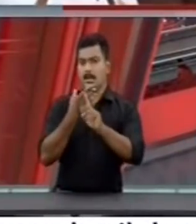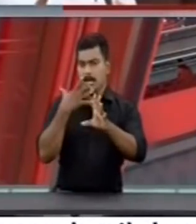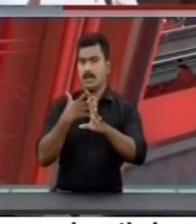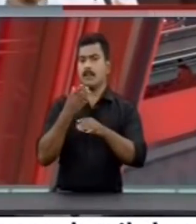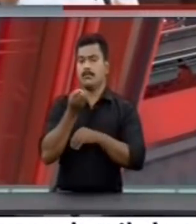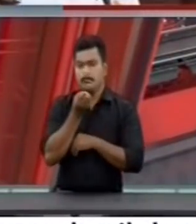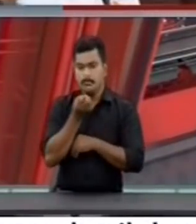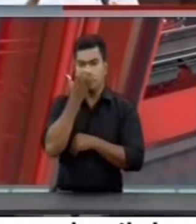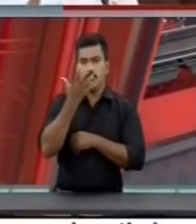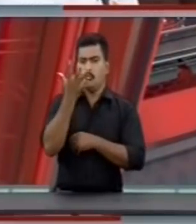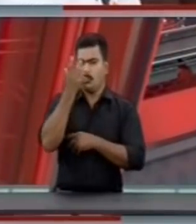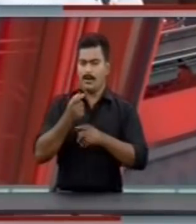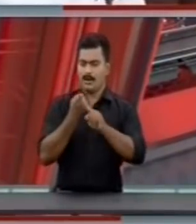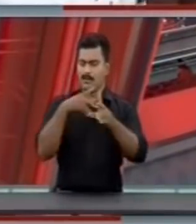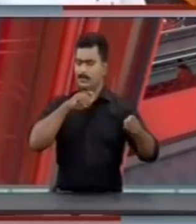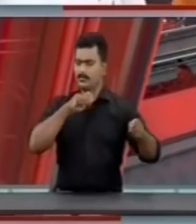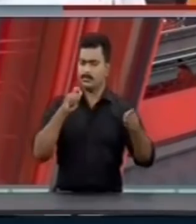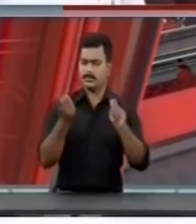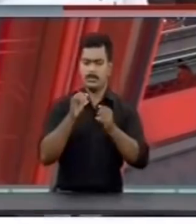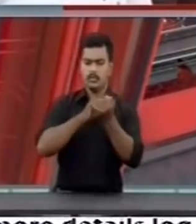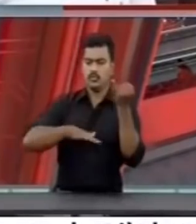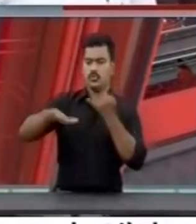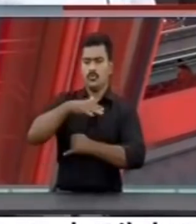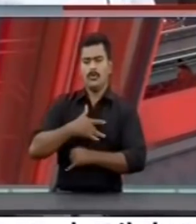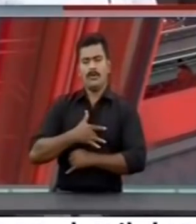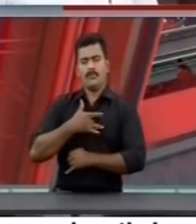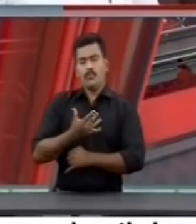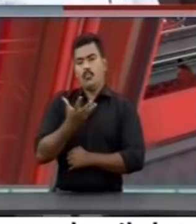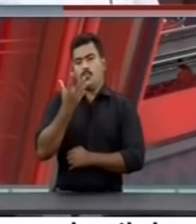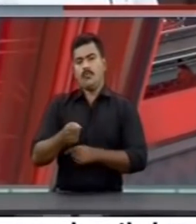മാറ്റം സമൂഹം പ്രതീക്ഷിക്കുന്നുണ്ട്. BJP